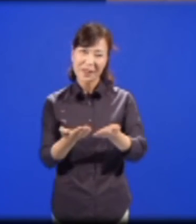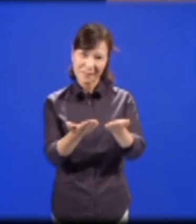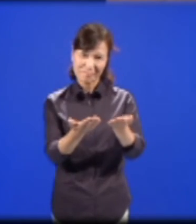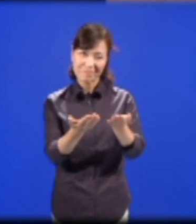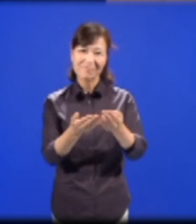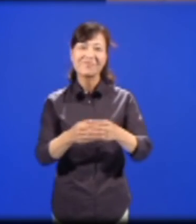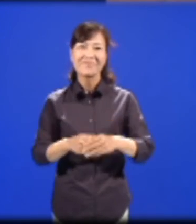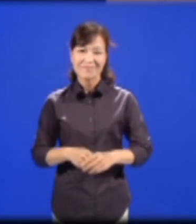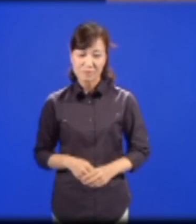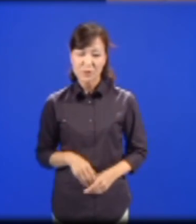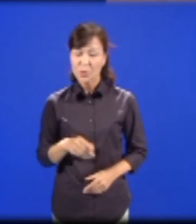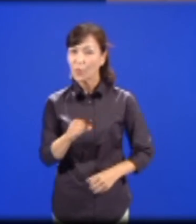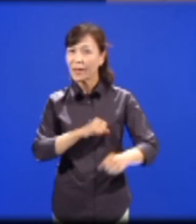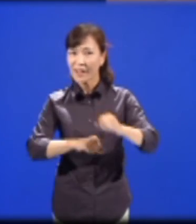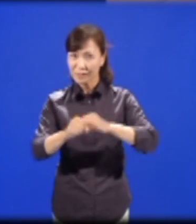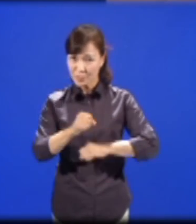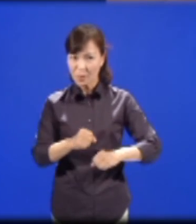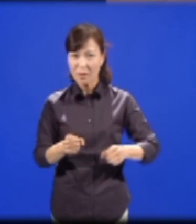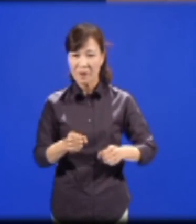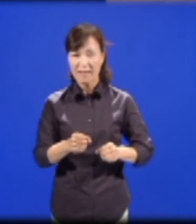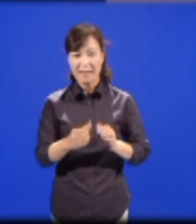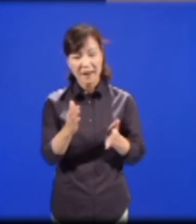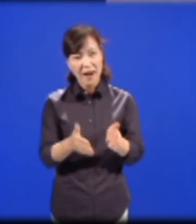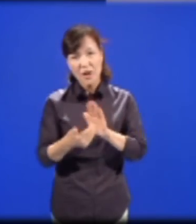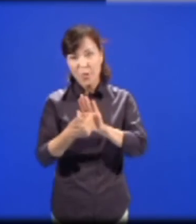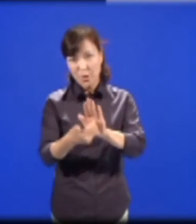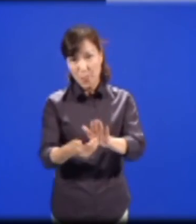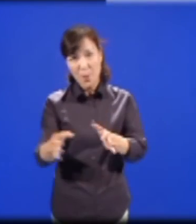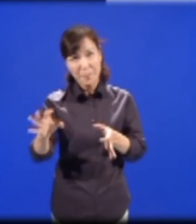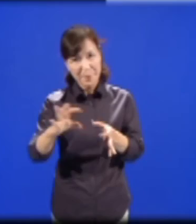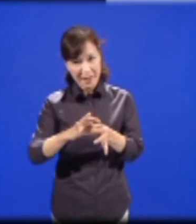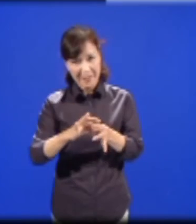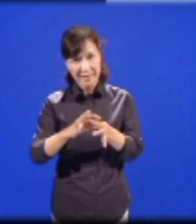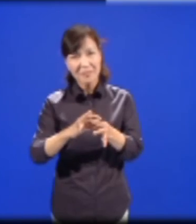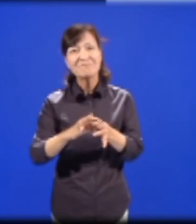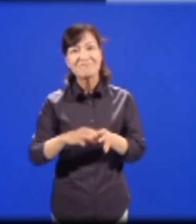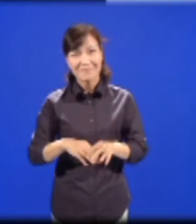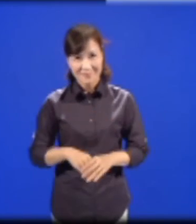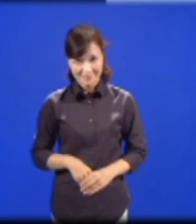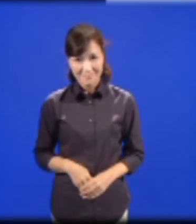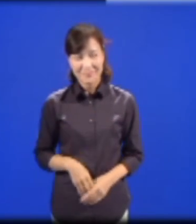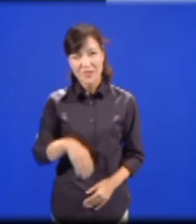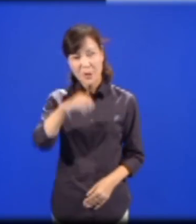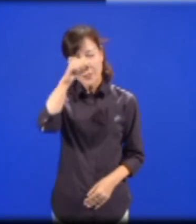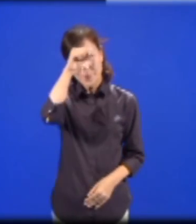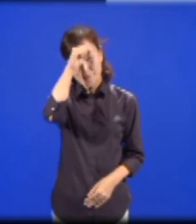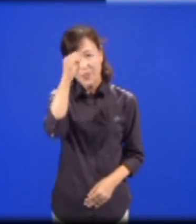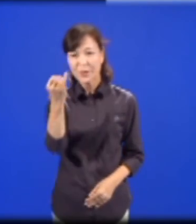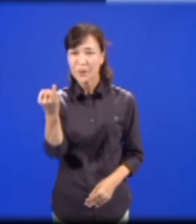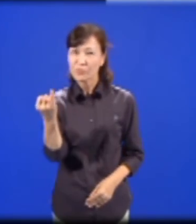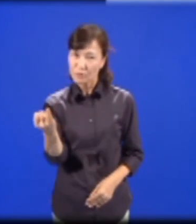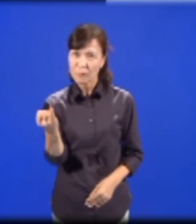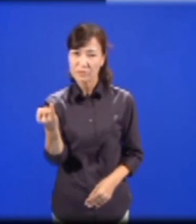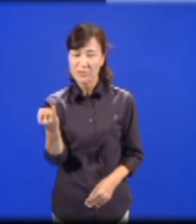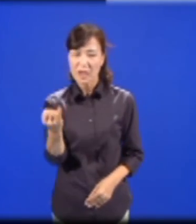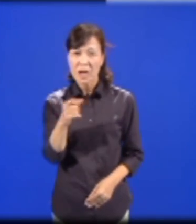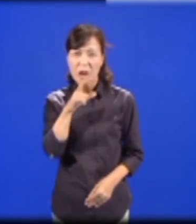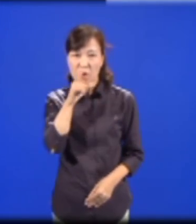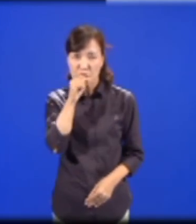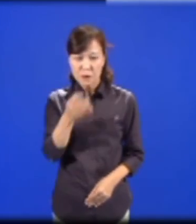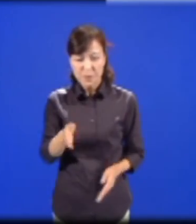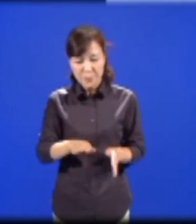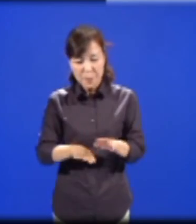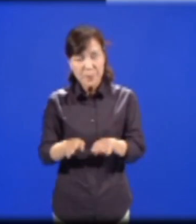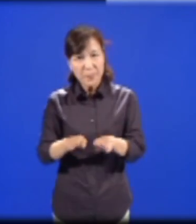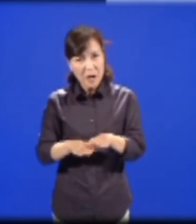ういうのも介護予防とかにはつながるんですか。 がんの抗がん剤を打たれた方が、うん、鶴を折ってたら手のしびれが治って